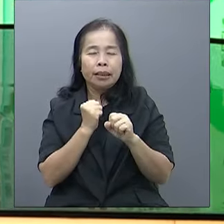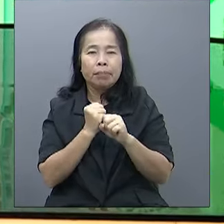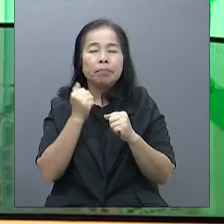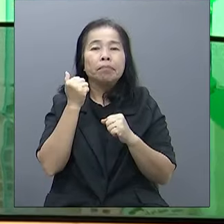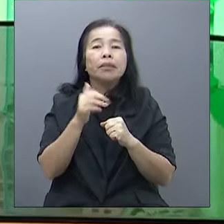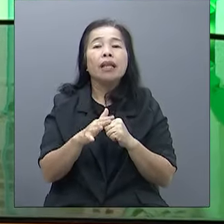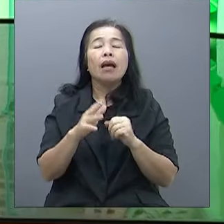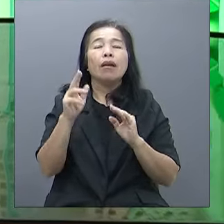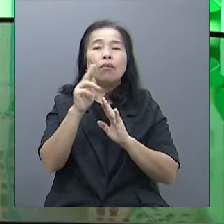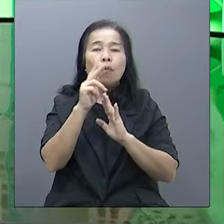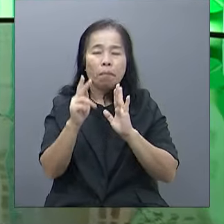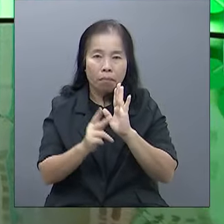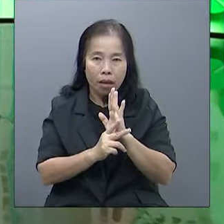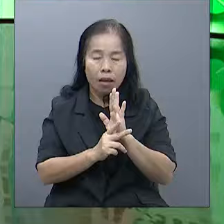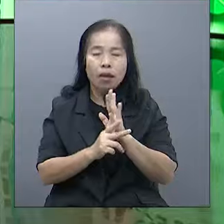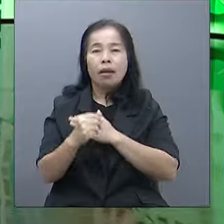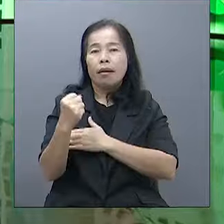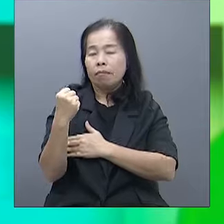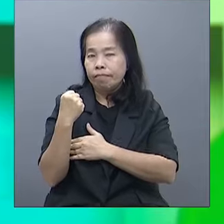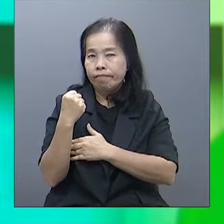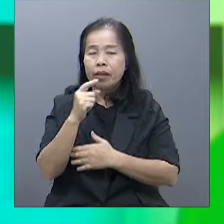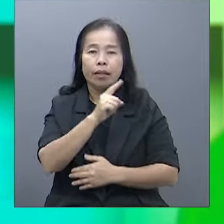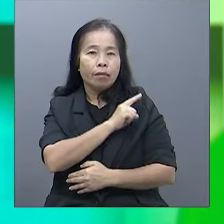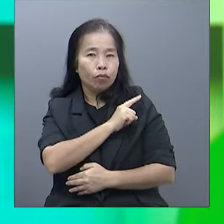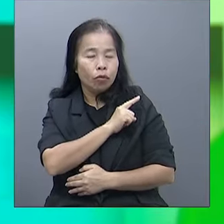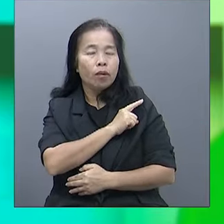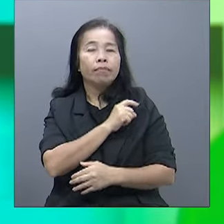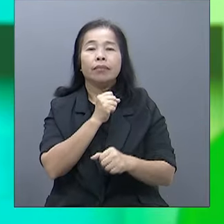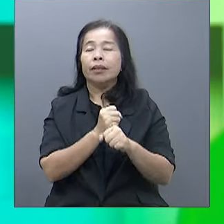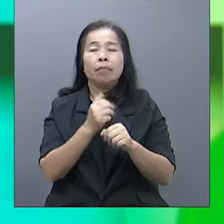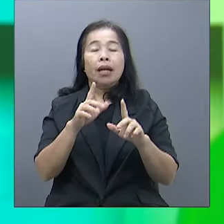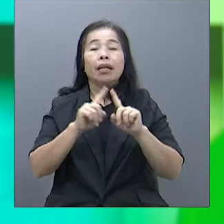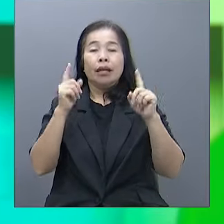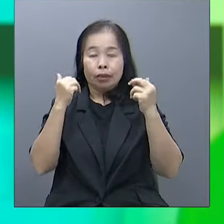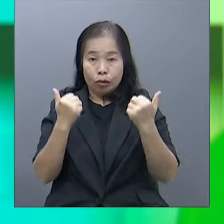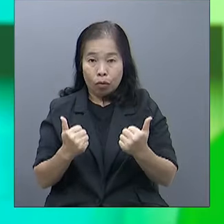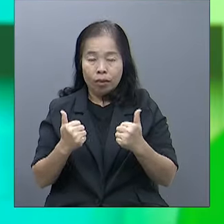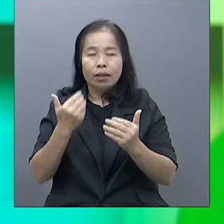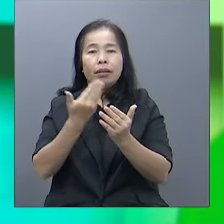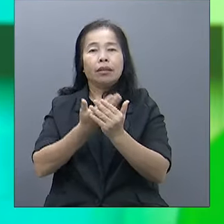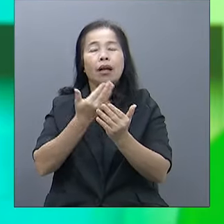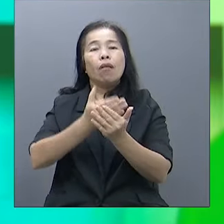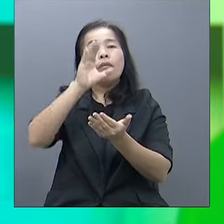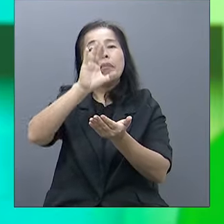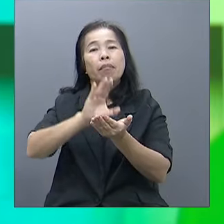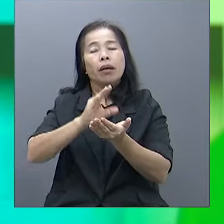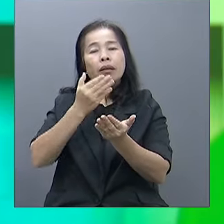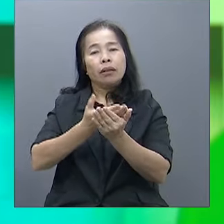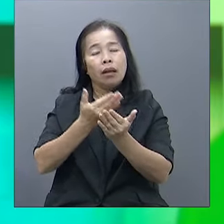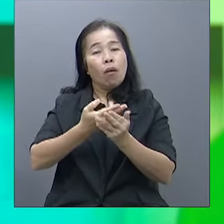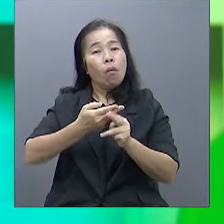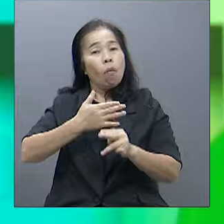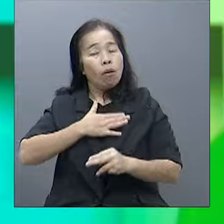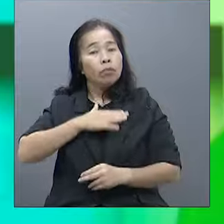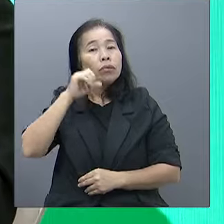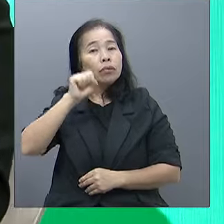ของข้อบทกฎหมายอำนาจหน้าที่เราอาจจะทำไม่ได้แต่สิ่งที่เรากำลังทำอยู่ตอนนี้งบประมาณที่ใช้เนี่ยมันเป็นส่วนของเราเองด้วย